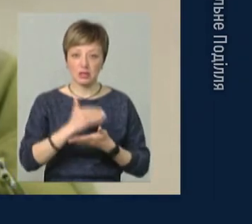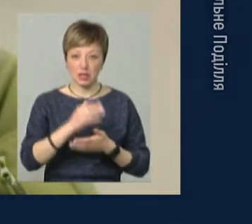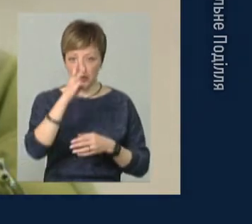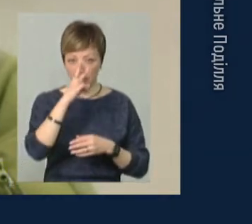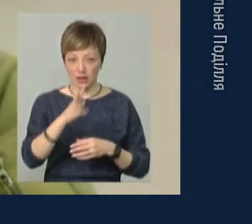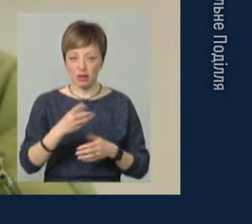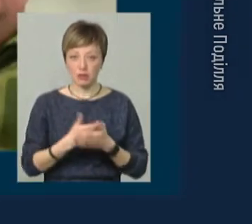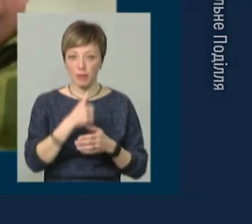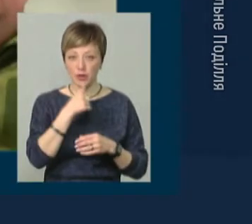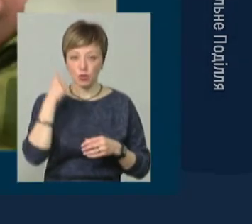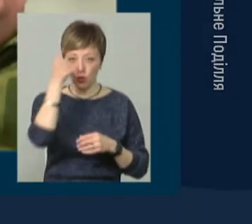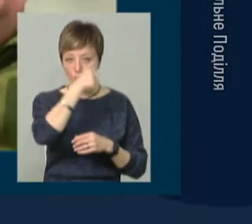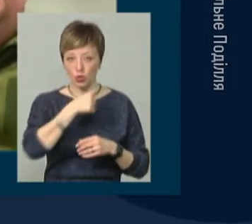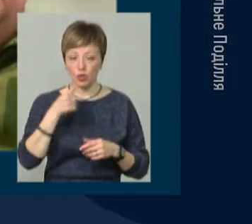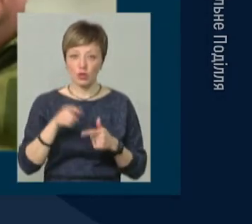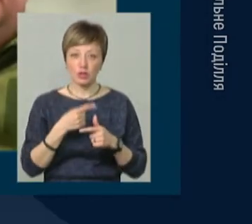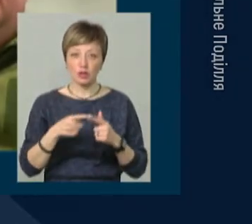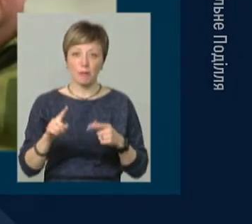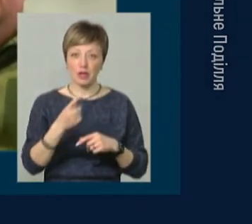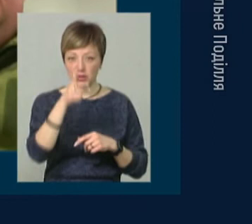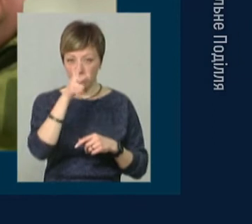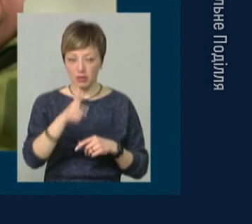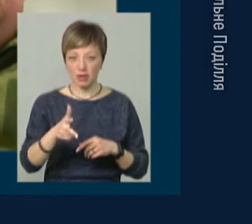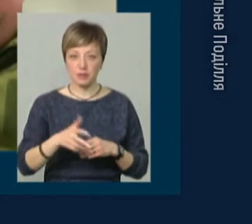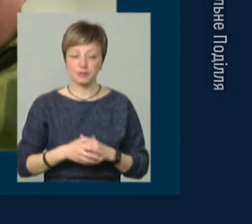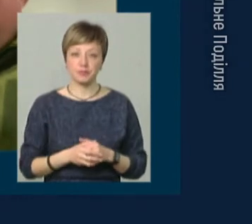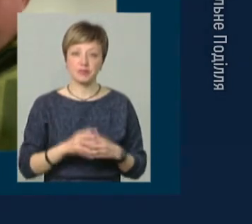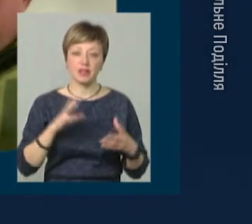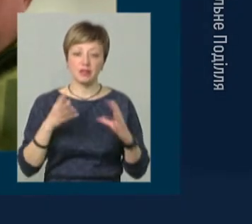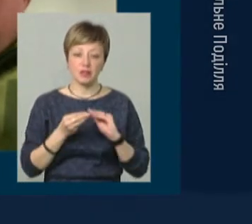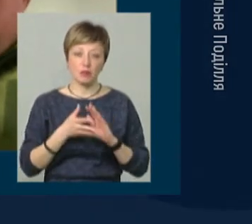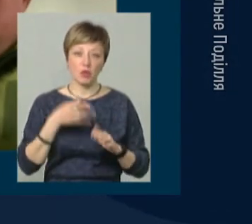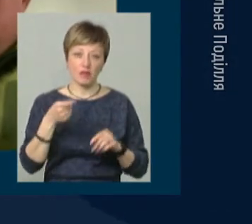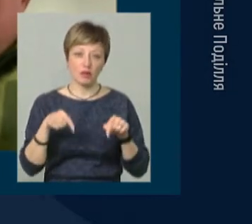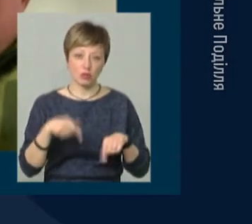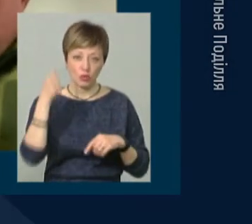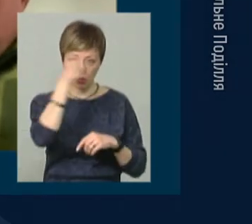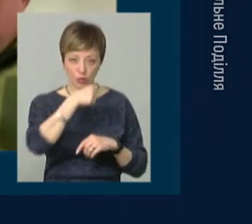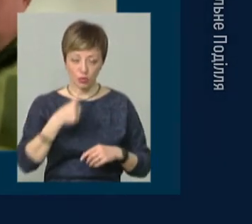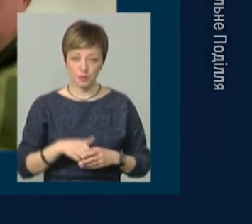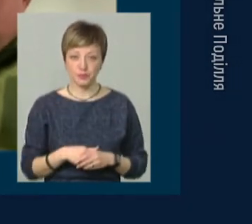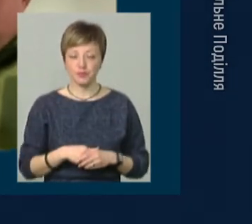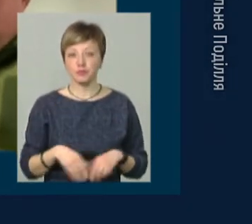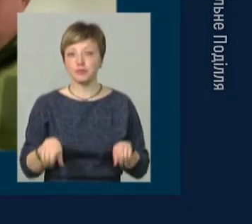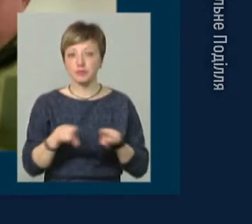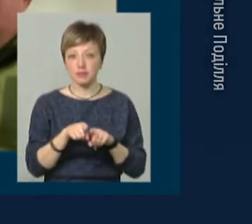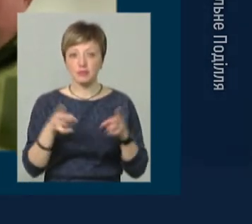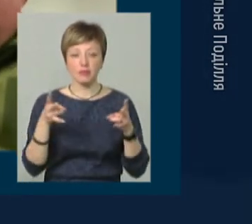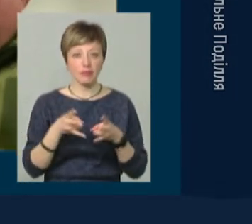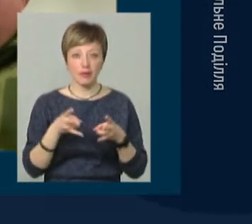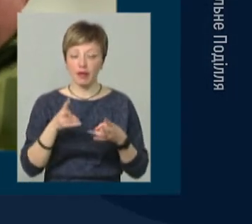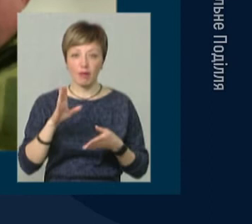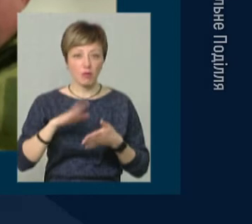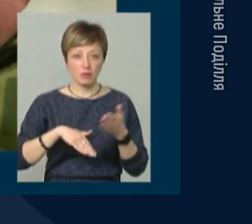для прикладу, минулого року, там, чи перший квартал, якщо така звітність подавалася цього року. Також слід не